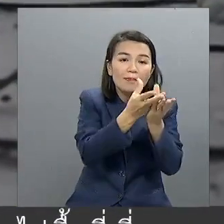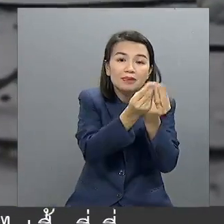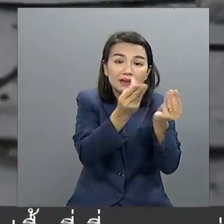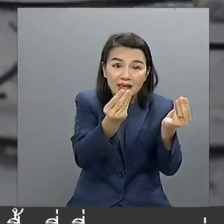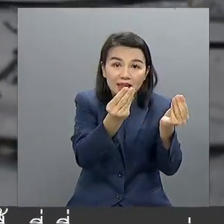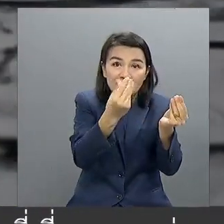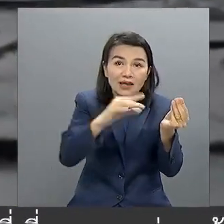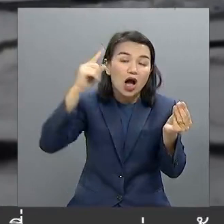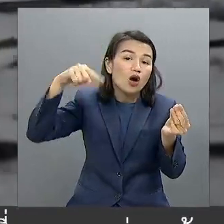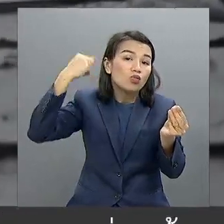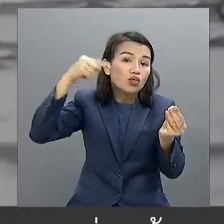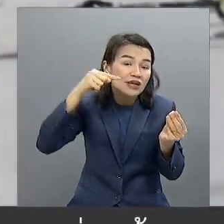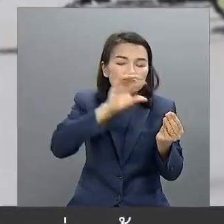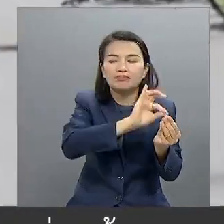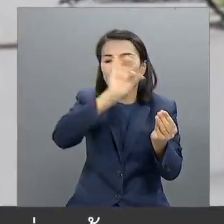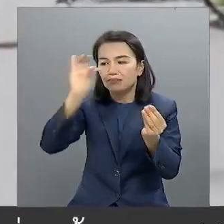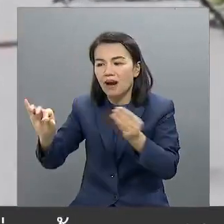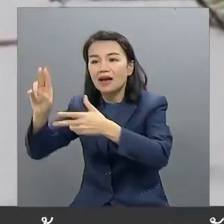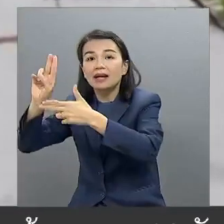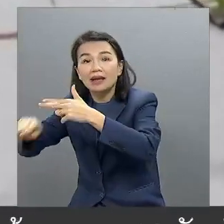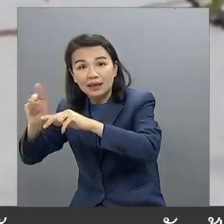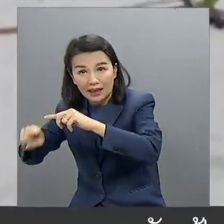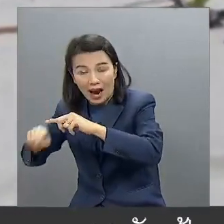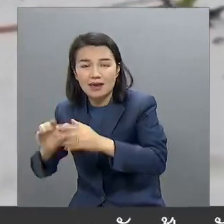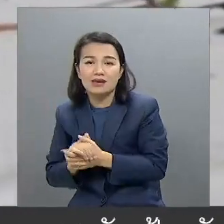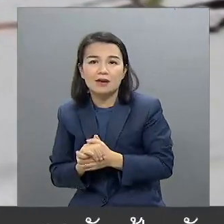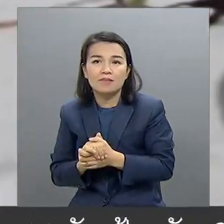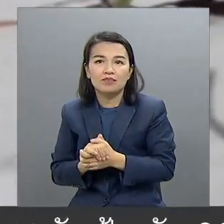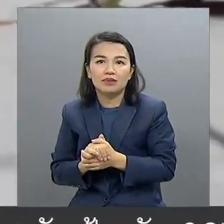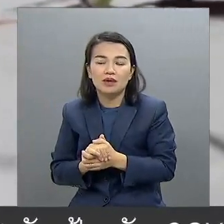ในน้ถะเล2.ปูไ่จะมีเหนือกเป็ขุย